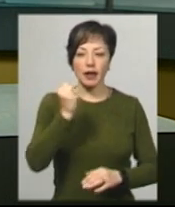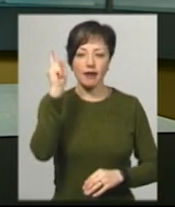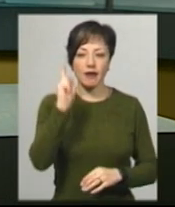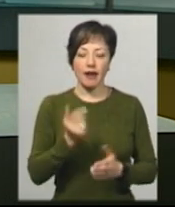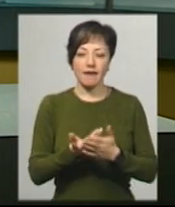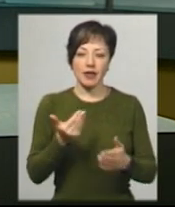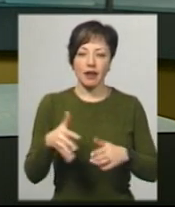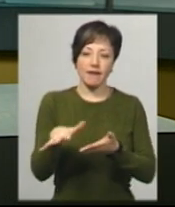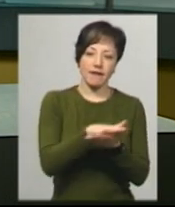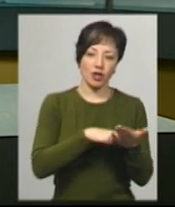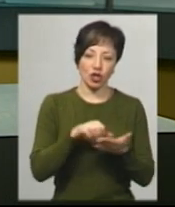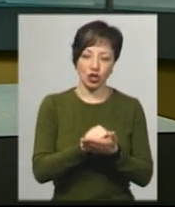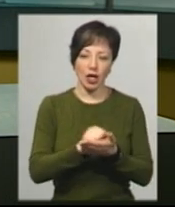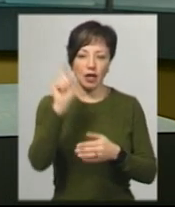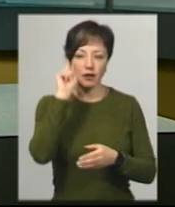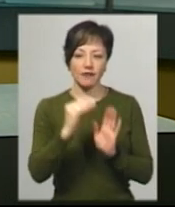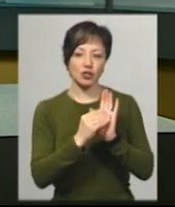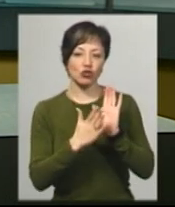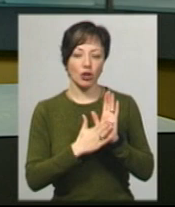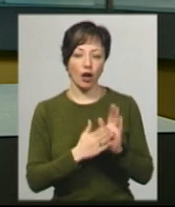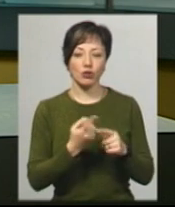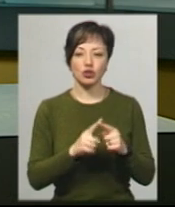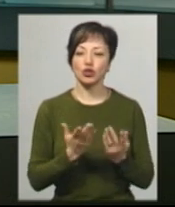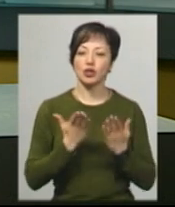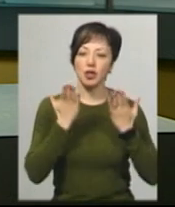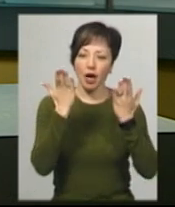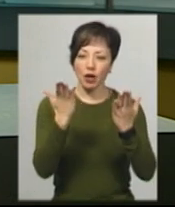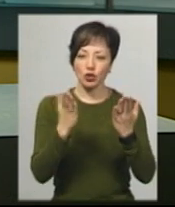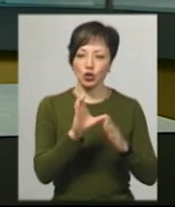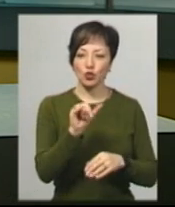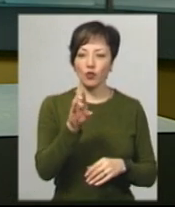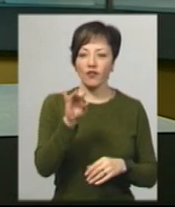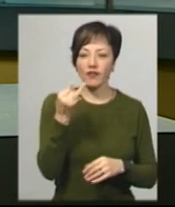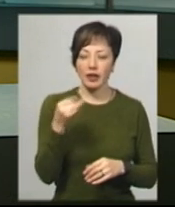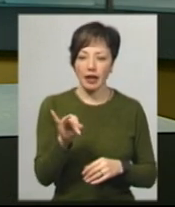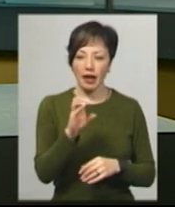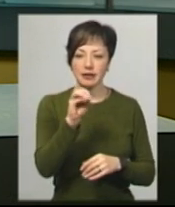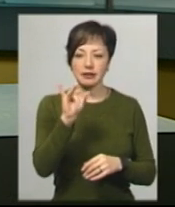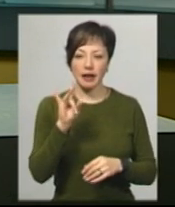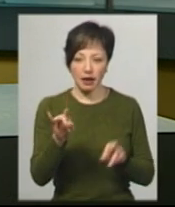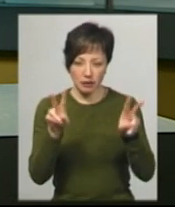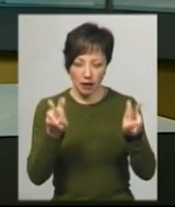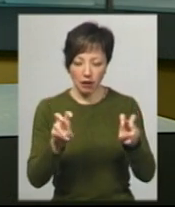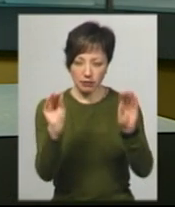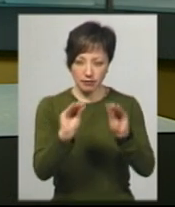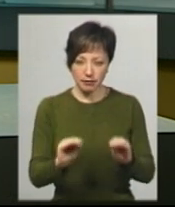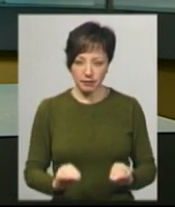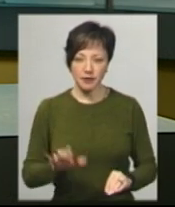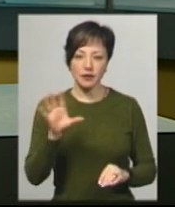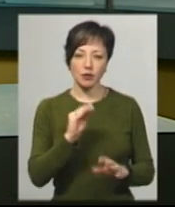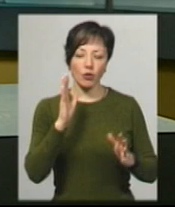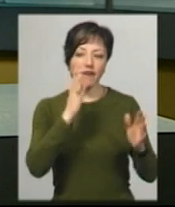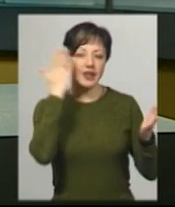від винищування. Іудеї відзначають його, читаючи сувій Естер, де описані всі події. Усіляко